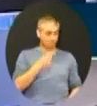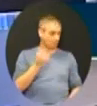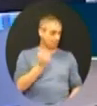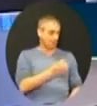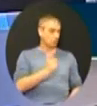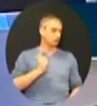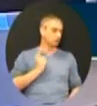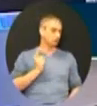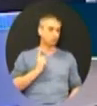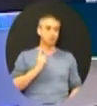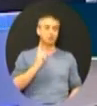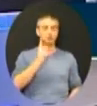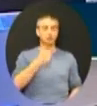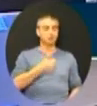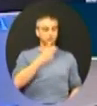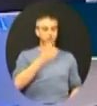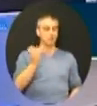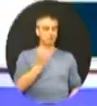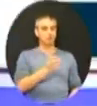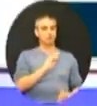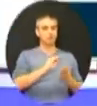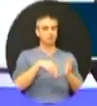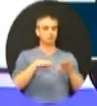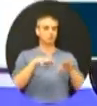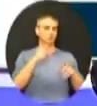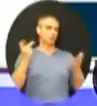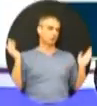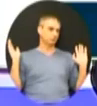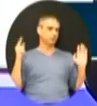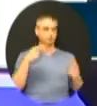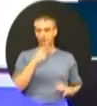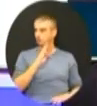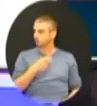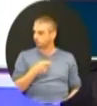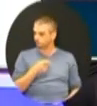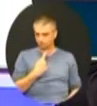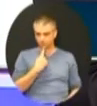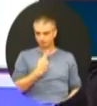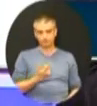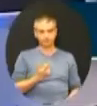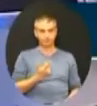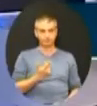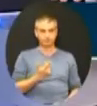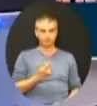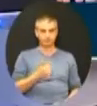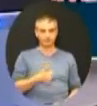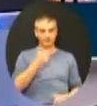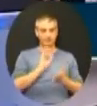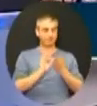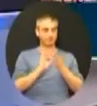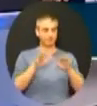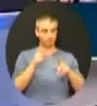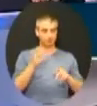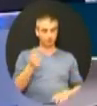ישראלל מאושר של השר שמאושר לד הממשלה לא א רגע אמיר אז אתה אומר ככה כי מנכל משרד